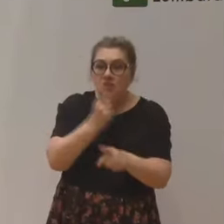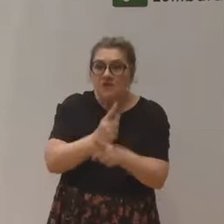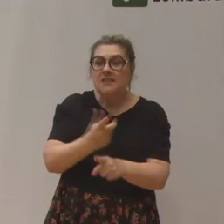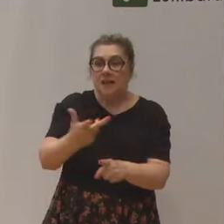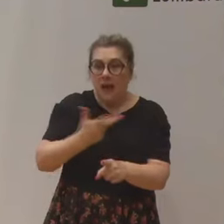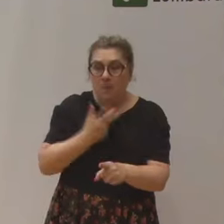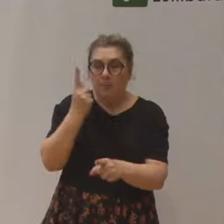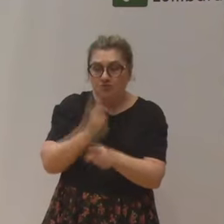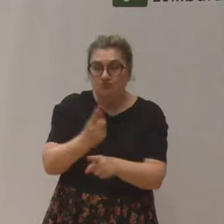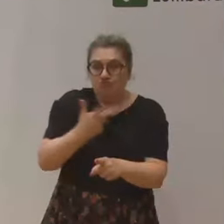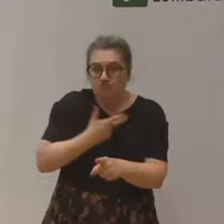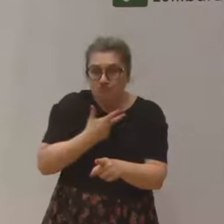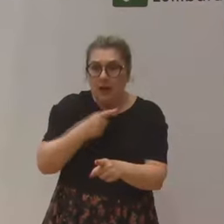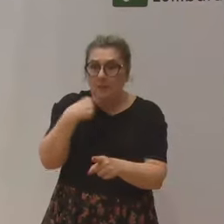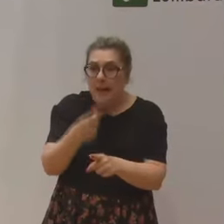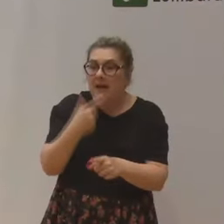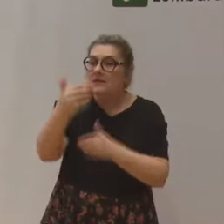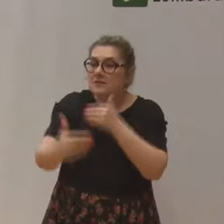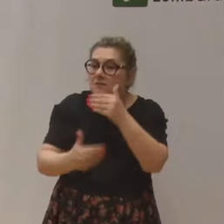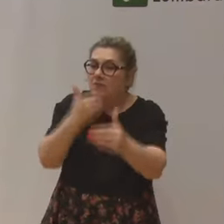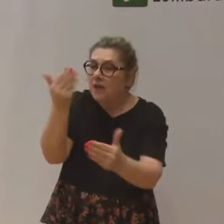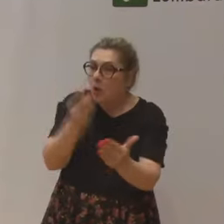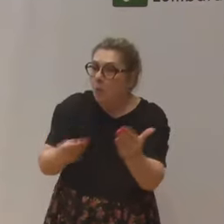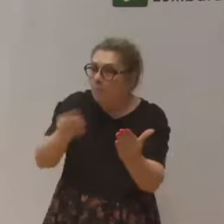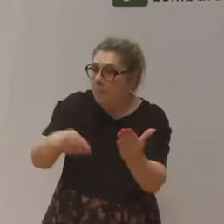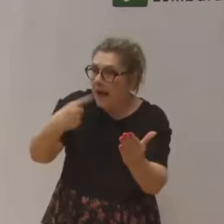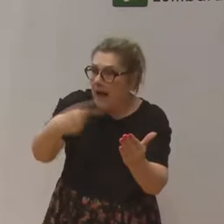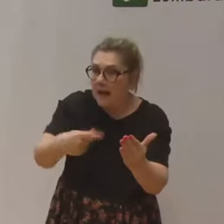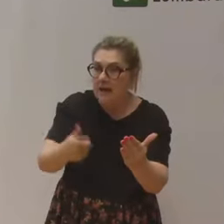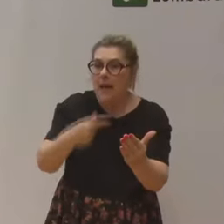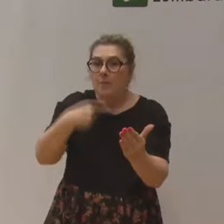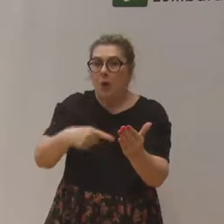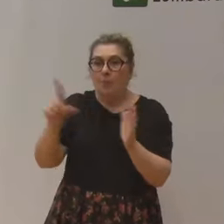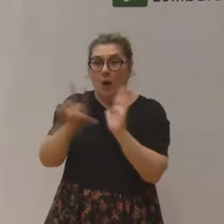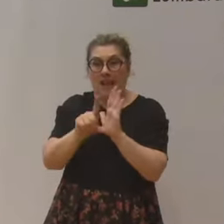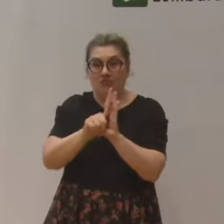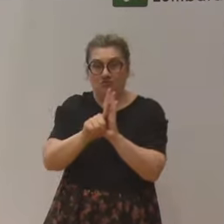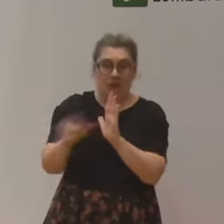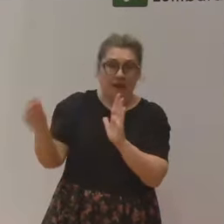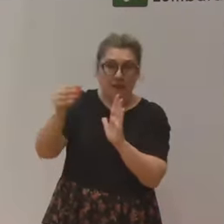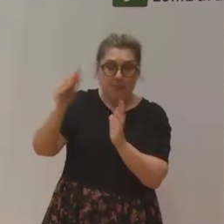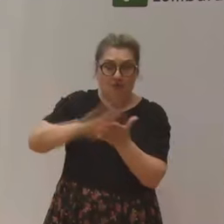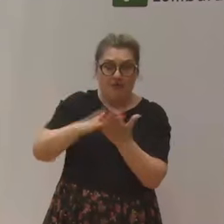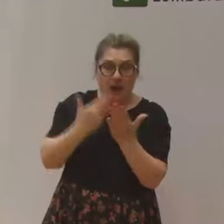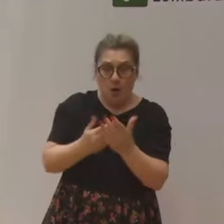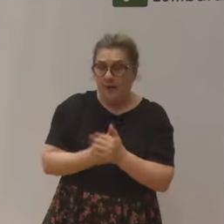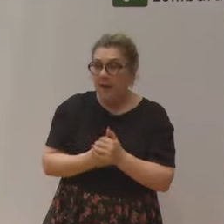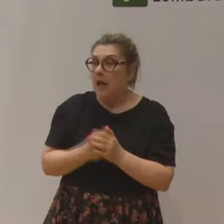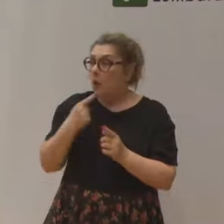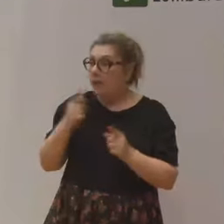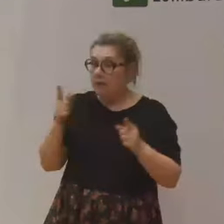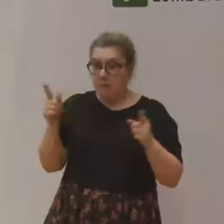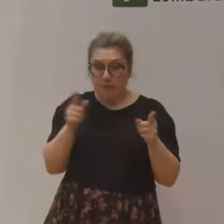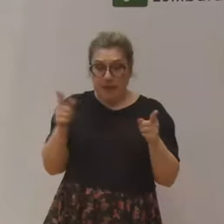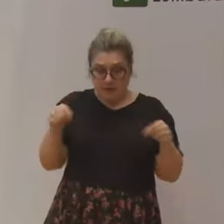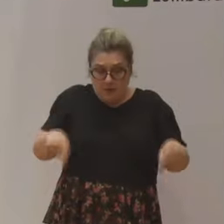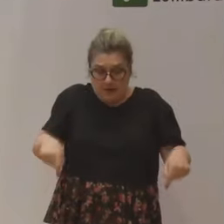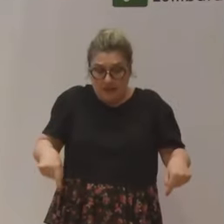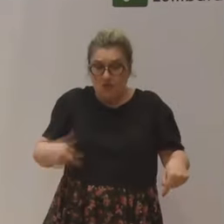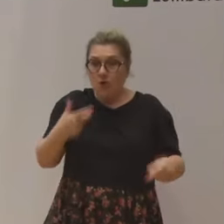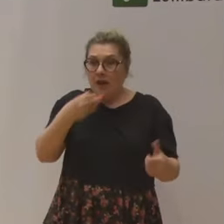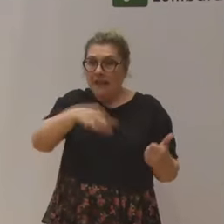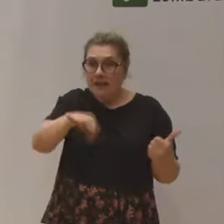sono per sviluppare appunto le potenzialità di questa legge. Insomma. Sicuramente quindi momenti come questo, appunto